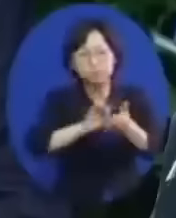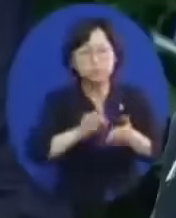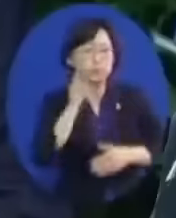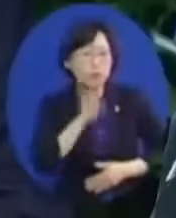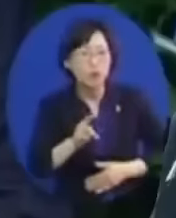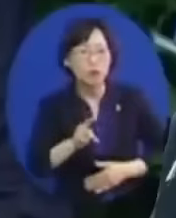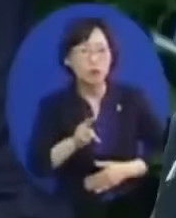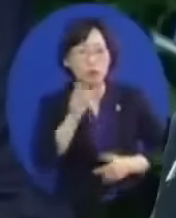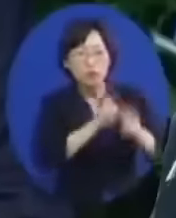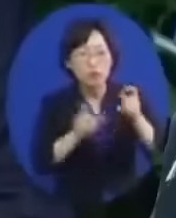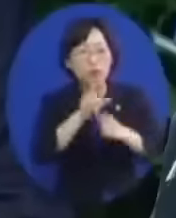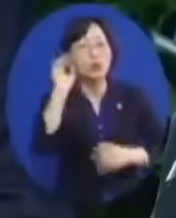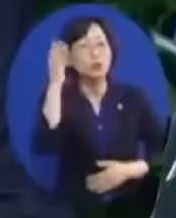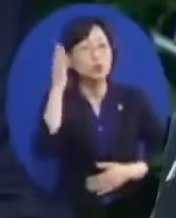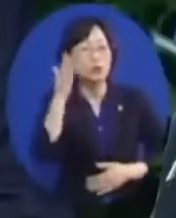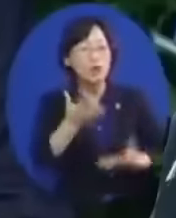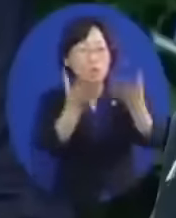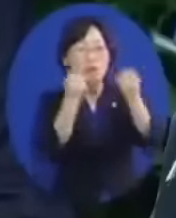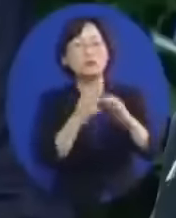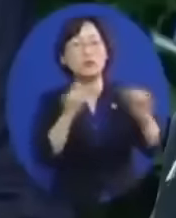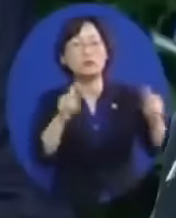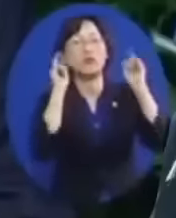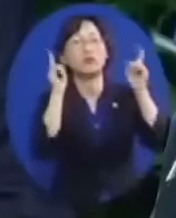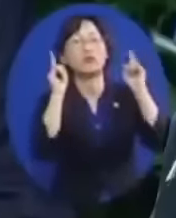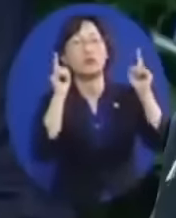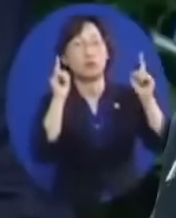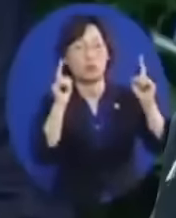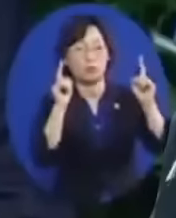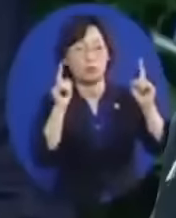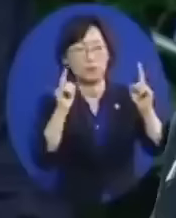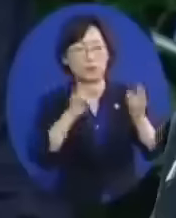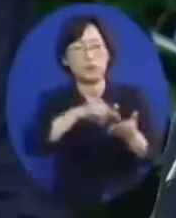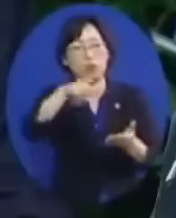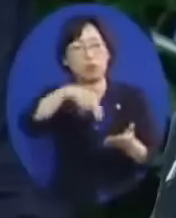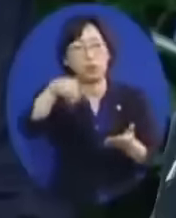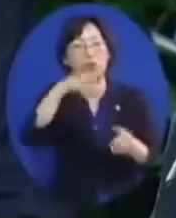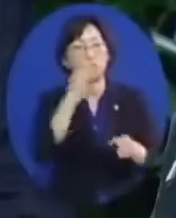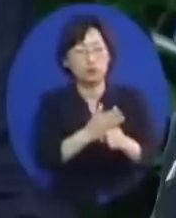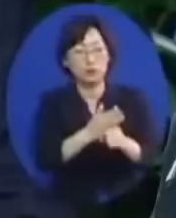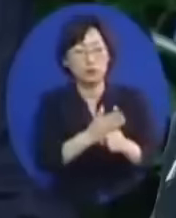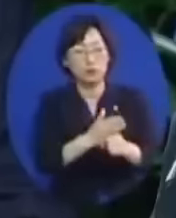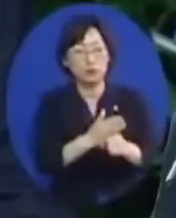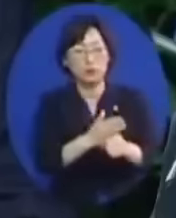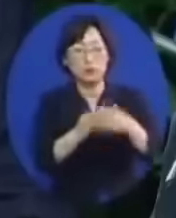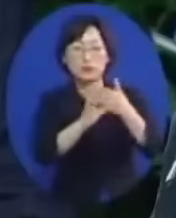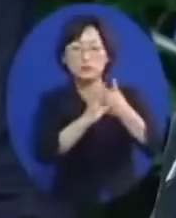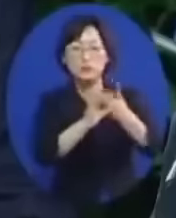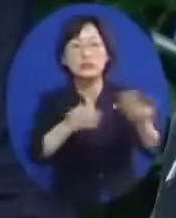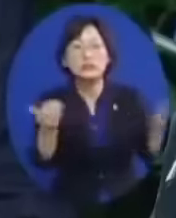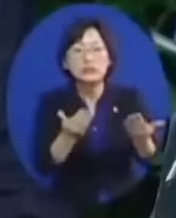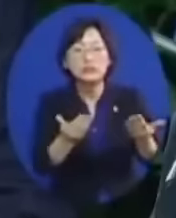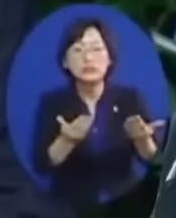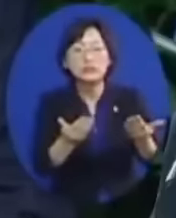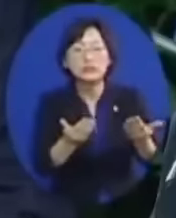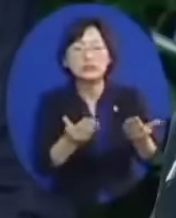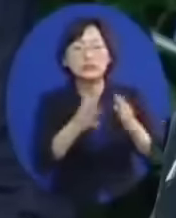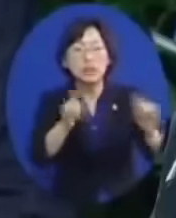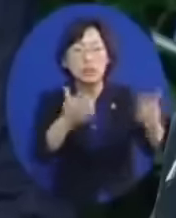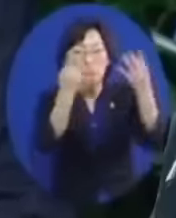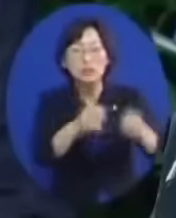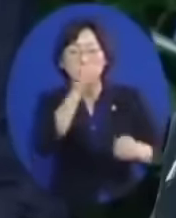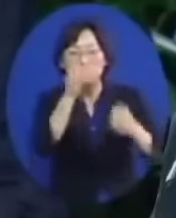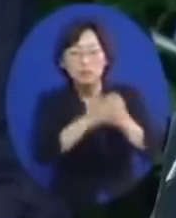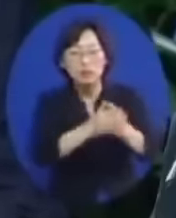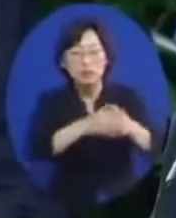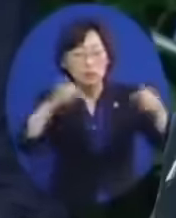사이는 수많은 사람이 직장을 잃고 길거리에 허덕여 되는 것입니다. 비정규직 직업을 가진 사람은 일시에